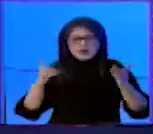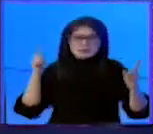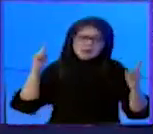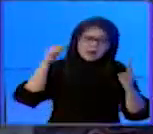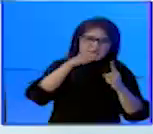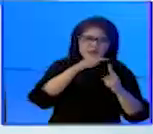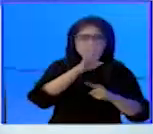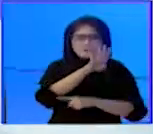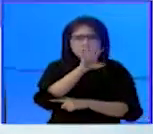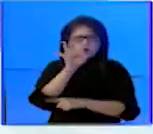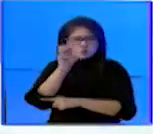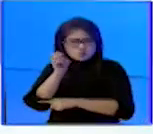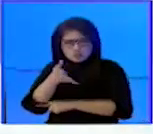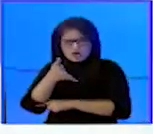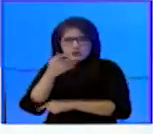kasih.